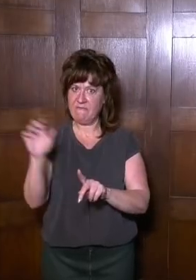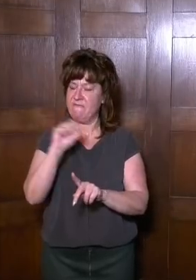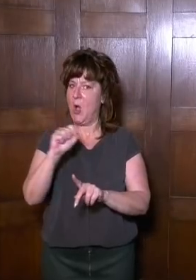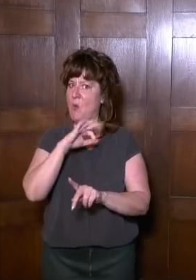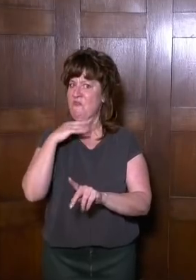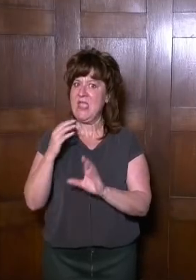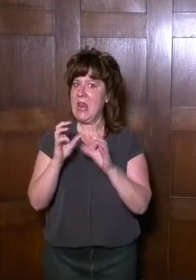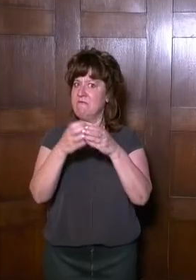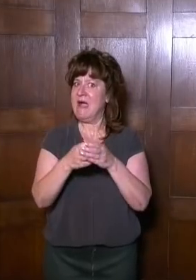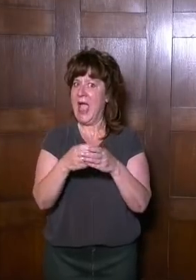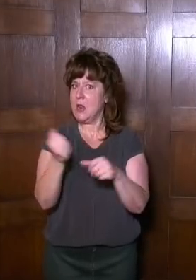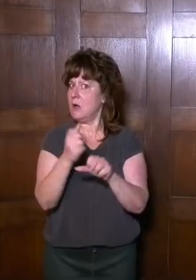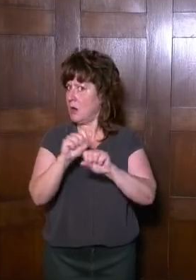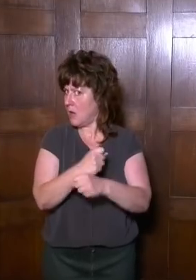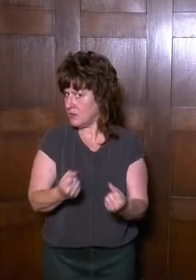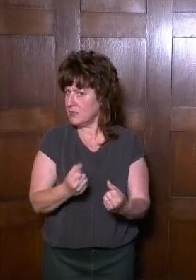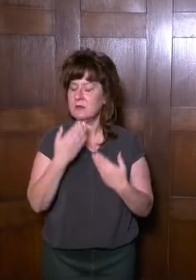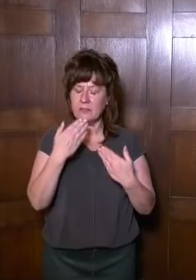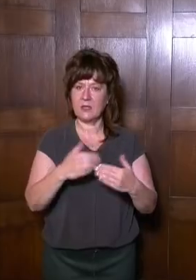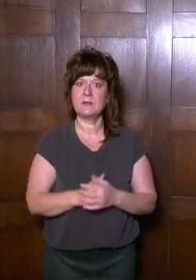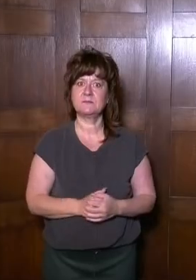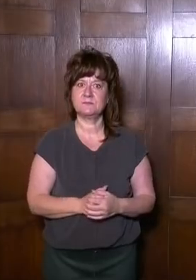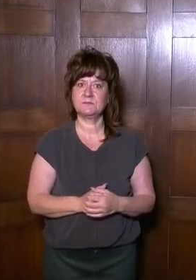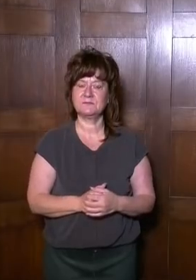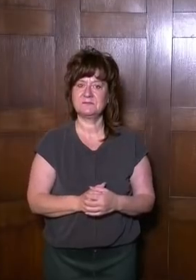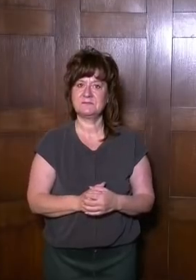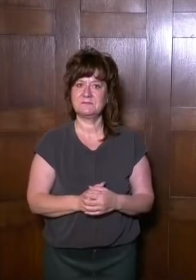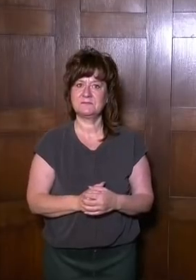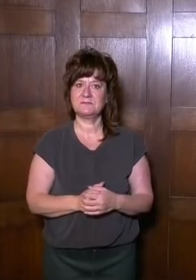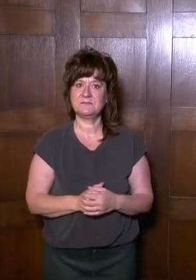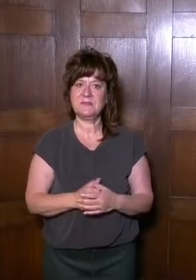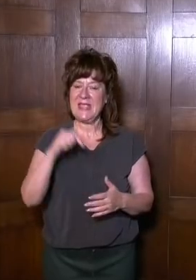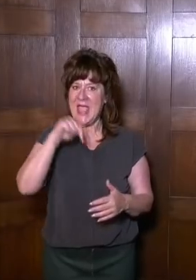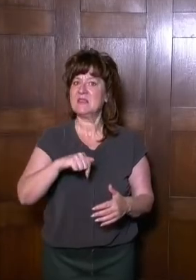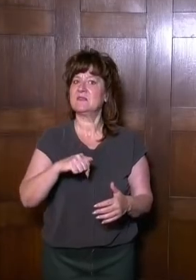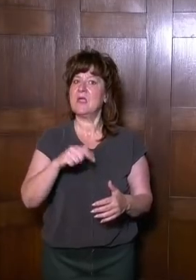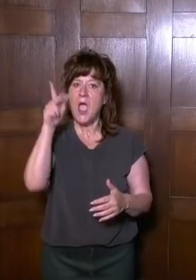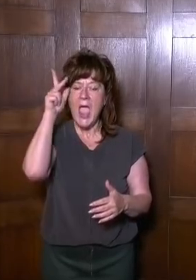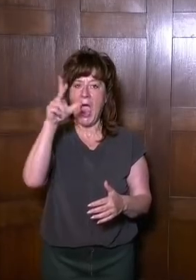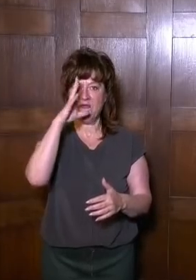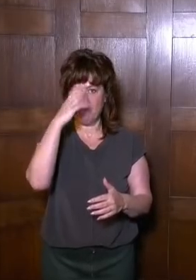Vereine nicht arbeitsfähig sind. Danke. Jetzt steht Herr Fuchs auf meiner Liste.